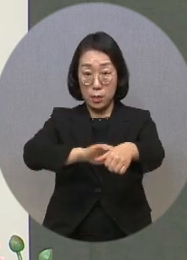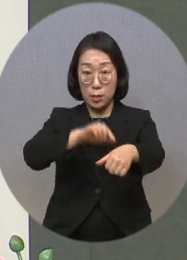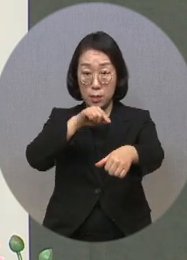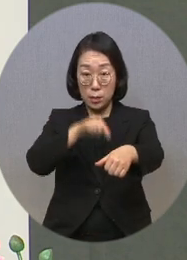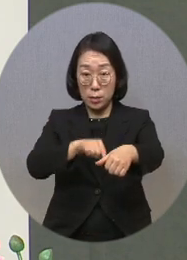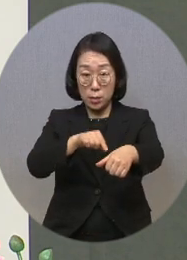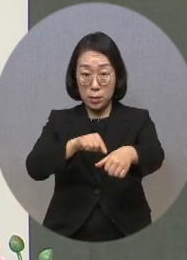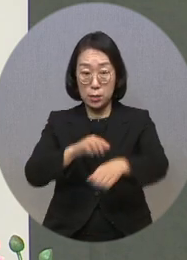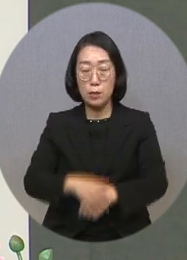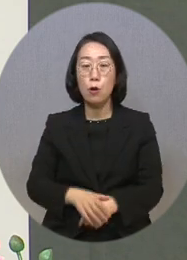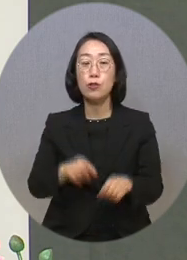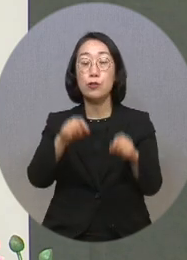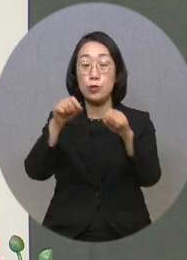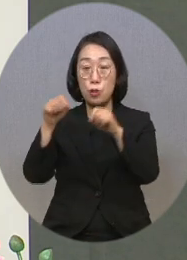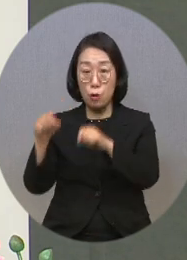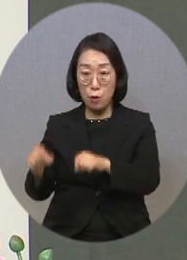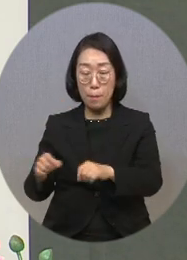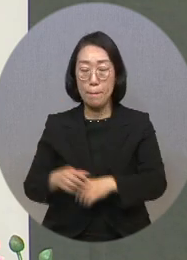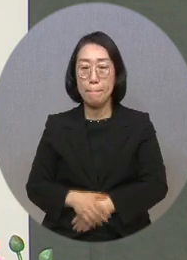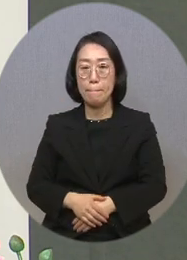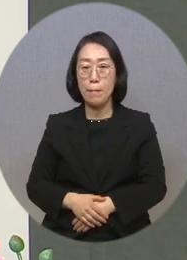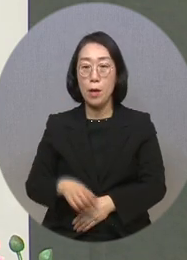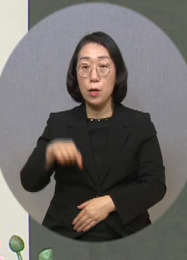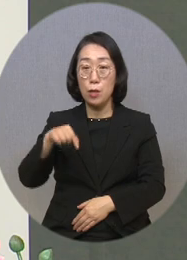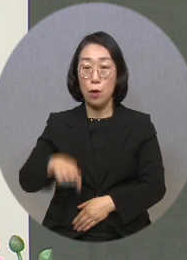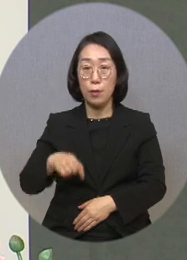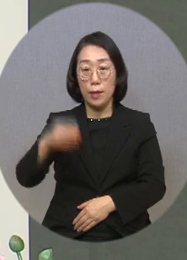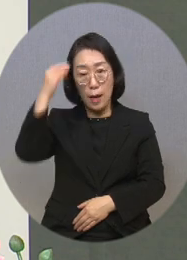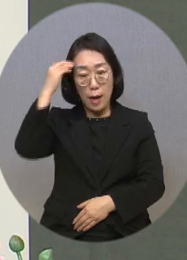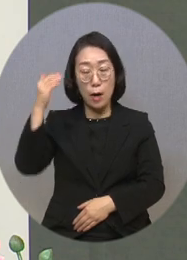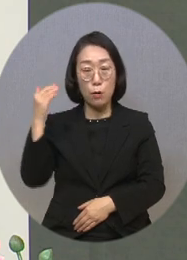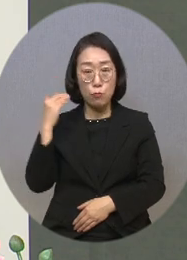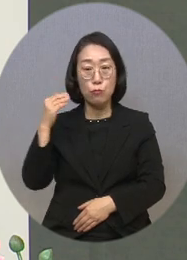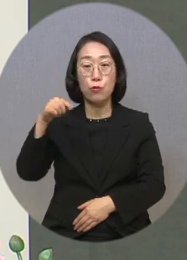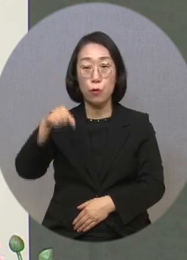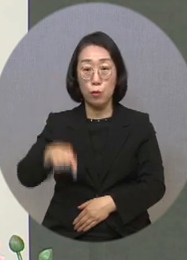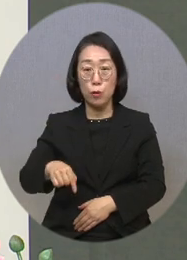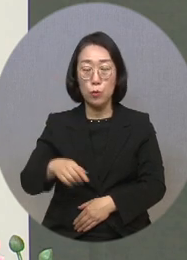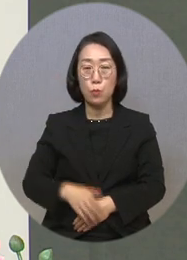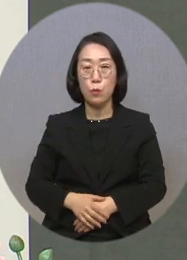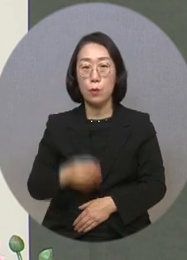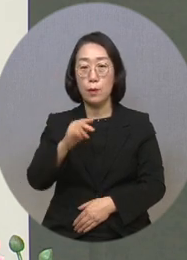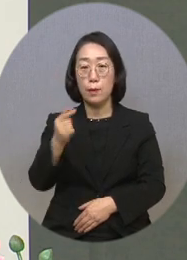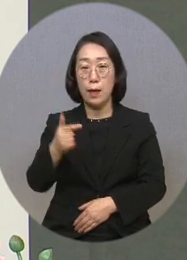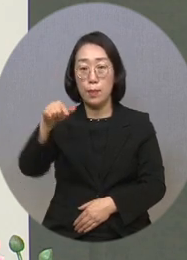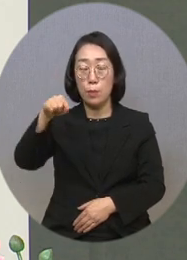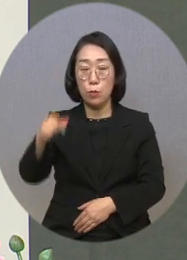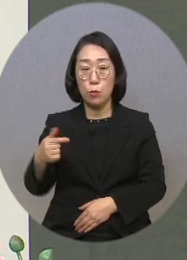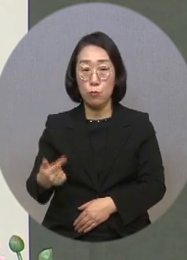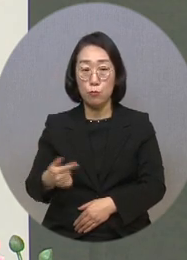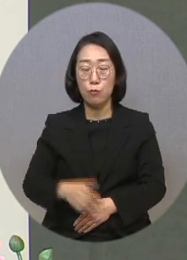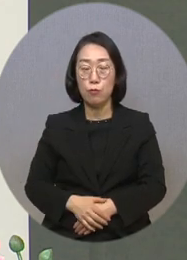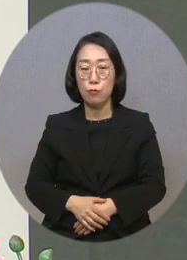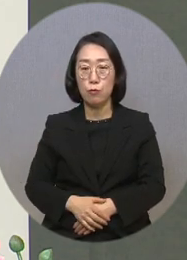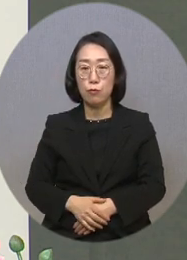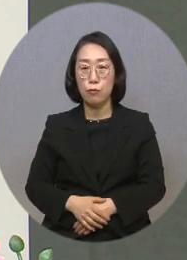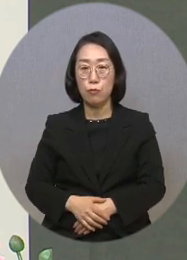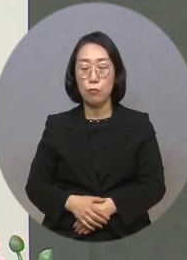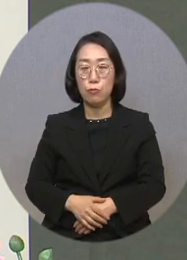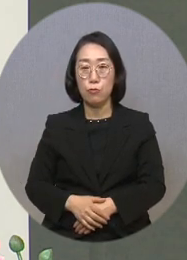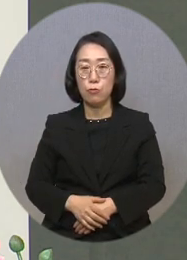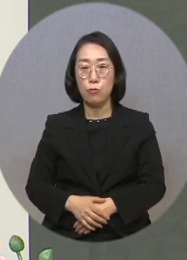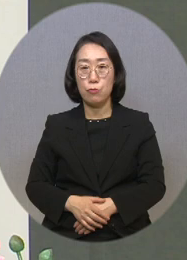마련해 놨듯이 네. 남쪽에 네. 이남도 네. 바로 네. 당군